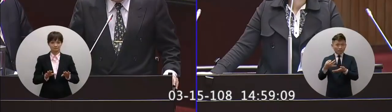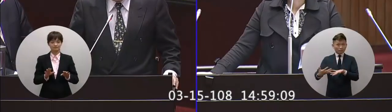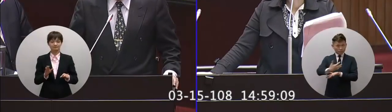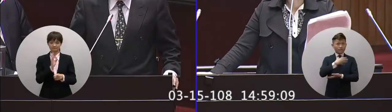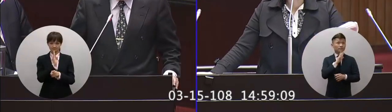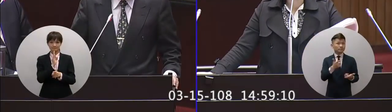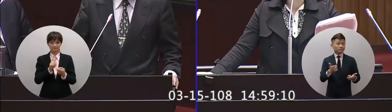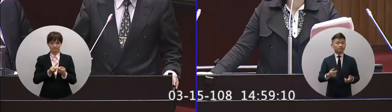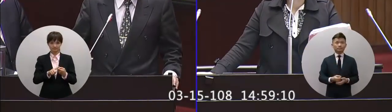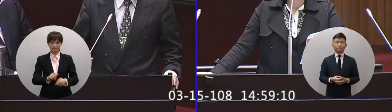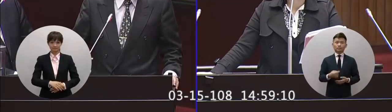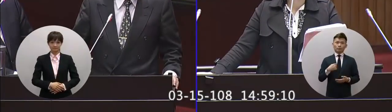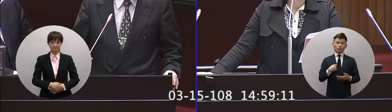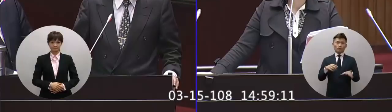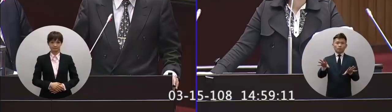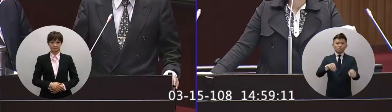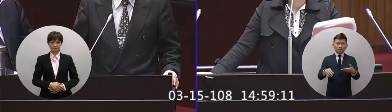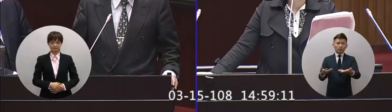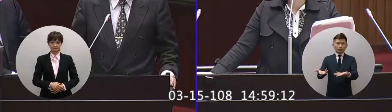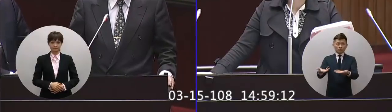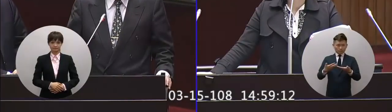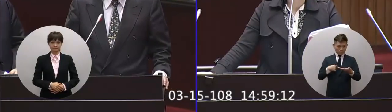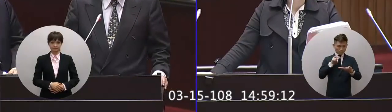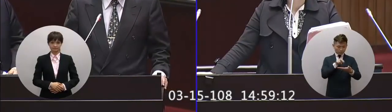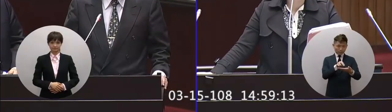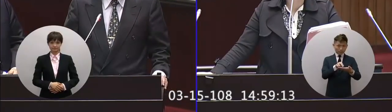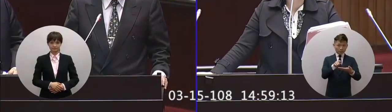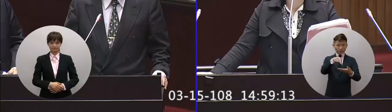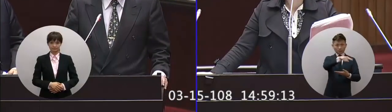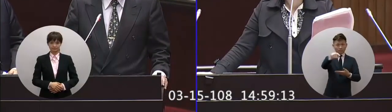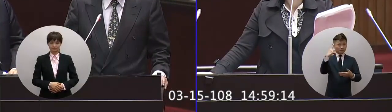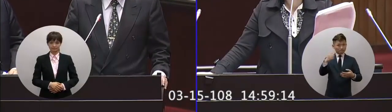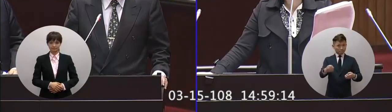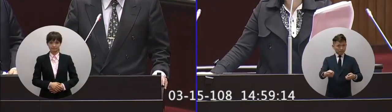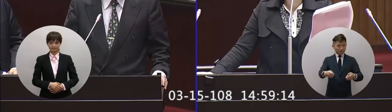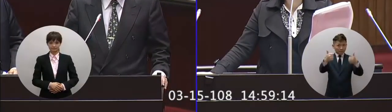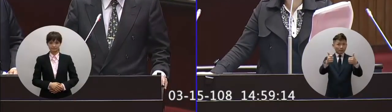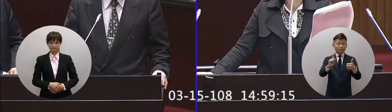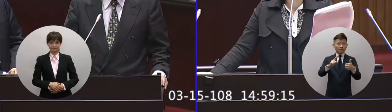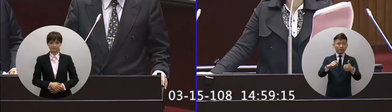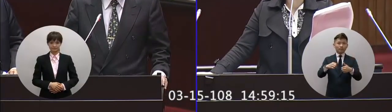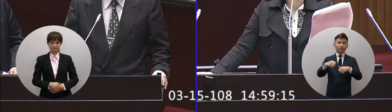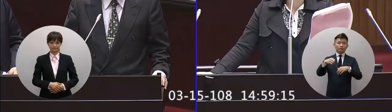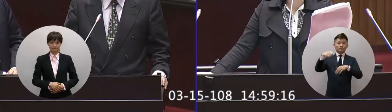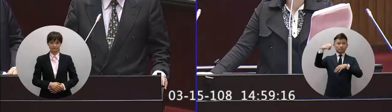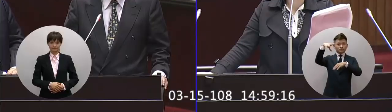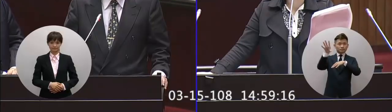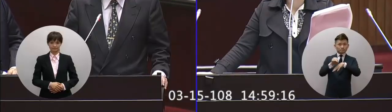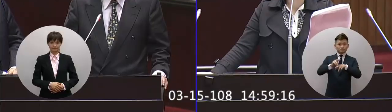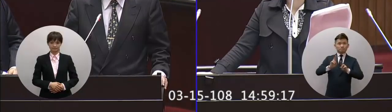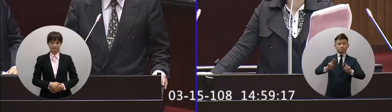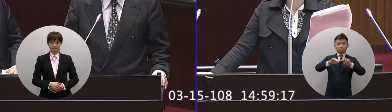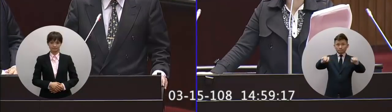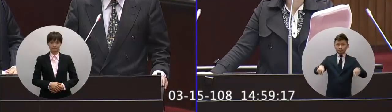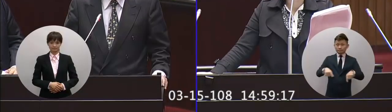是这样。 但是为什么我这边有资料，就是你们也取得一个共识，目前太阳废弃太阳能板的回收处理